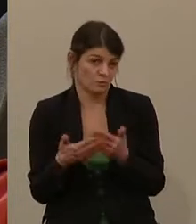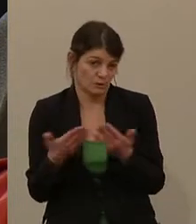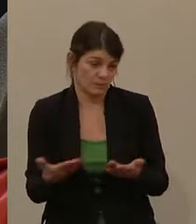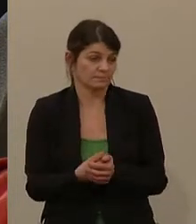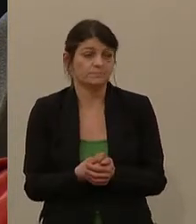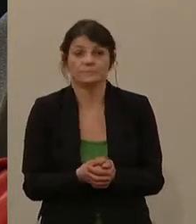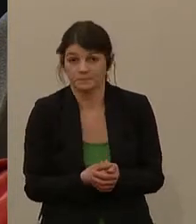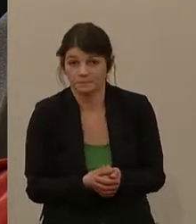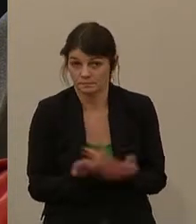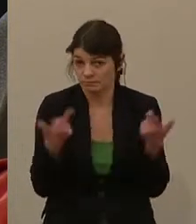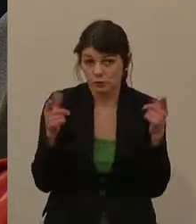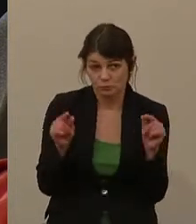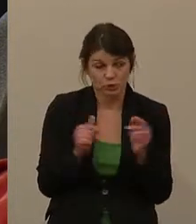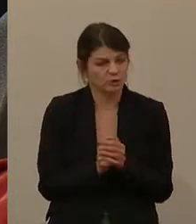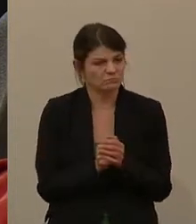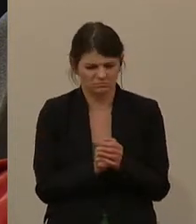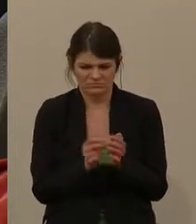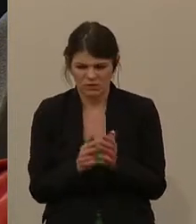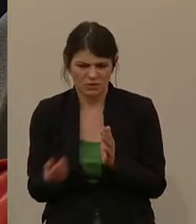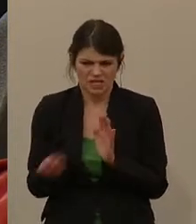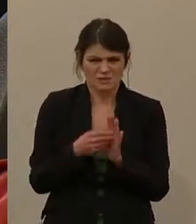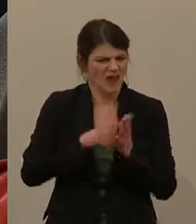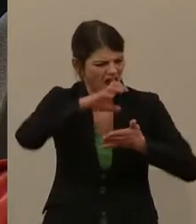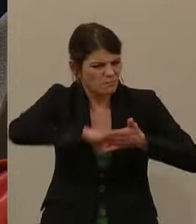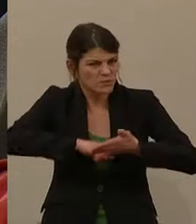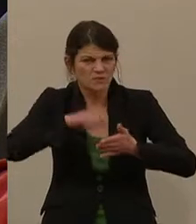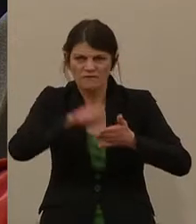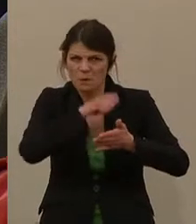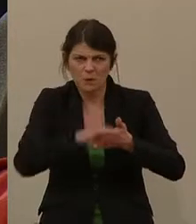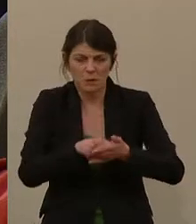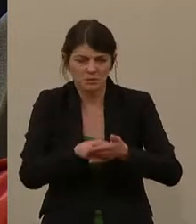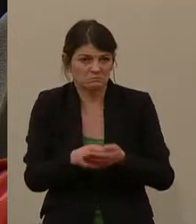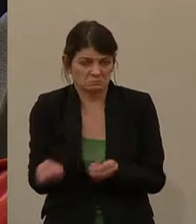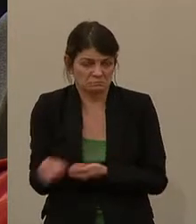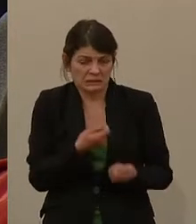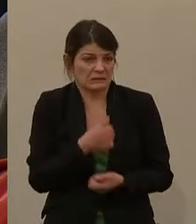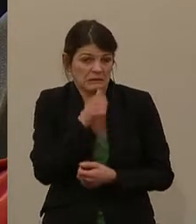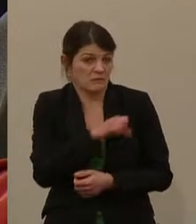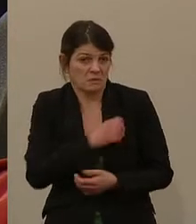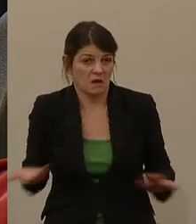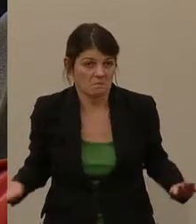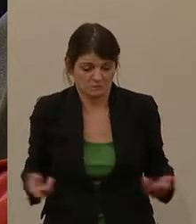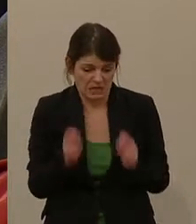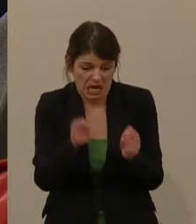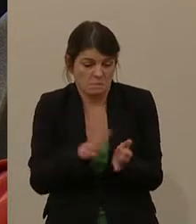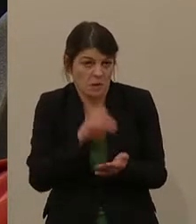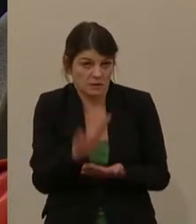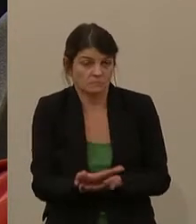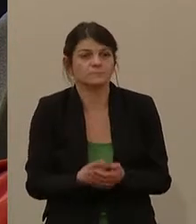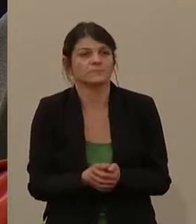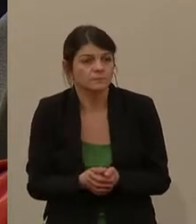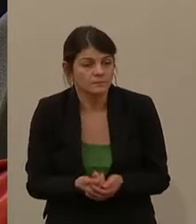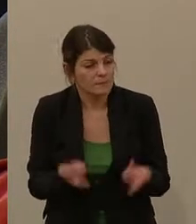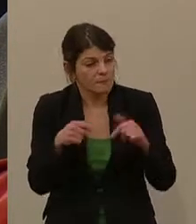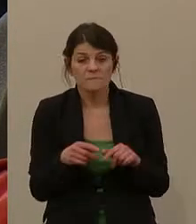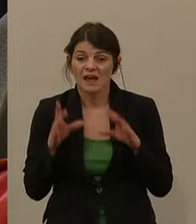Einwänden. Das heißt, das zusätzliche Abzugsverbot bringt eigentlich keinen zusätzlichen Nutzen aus diesem Antrag.